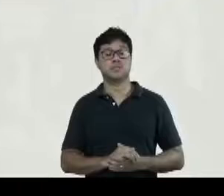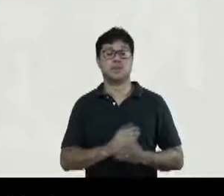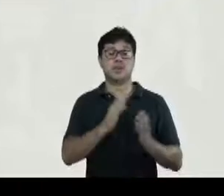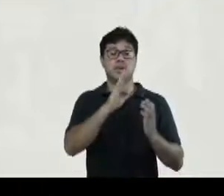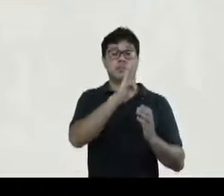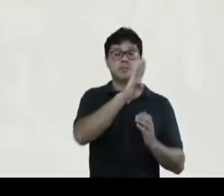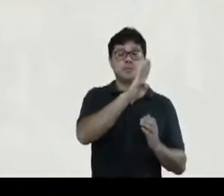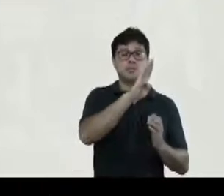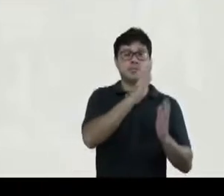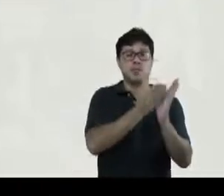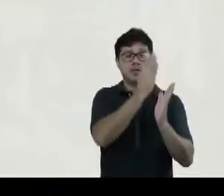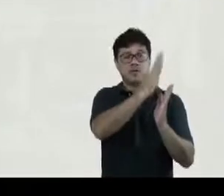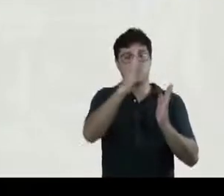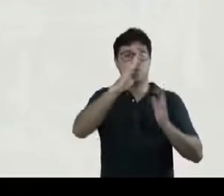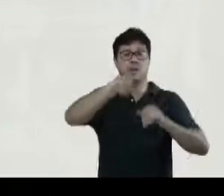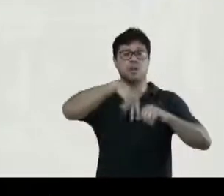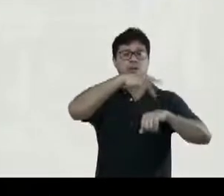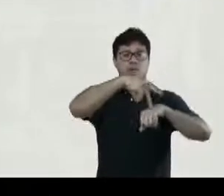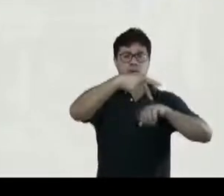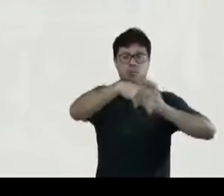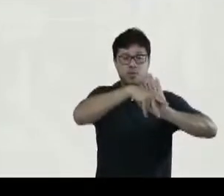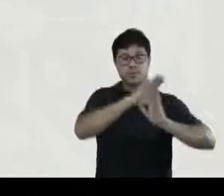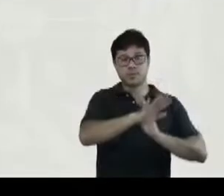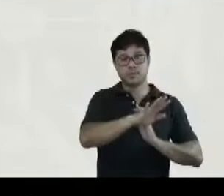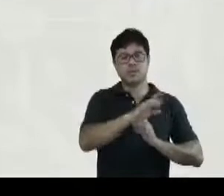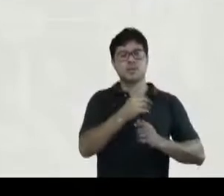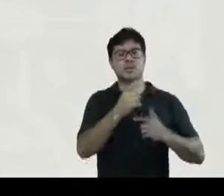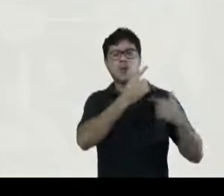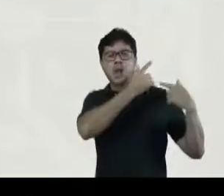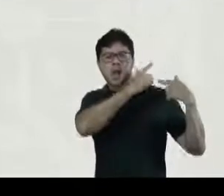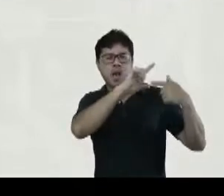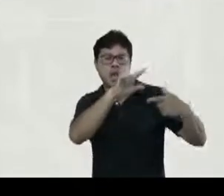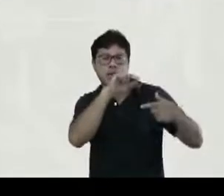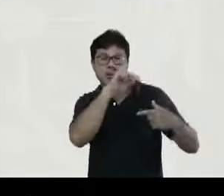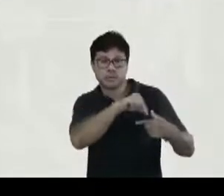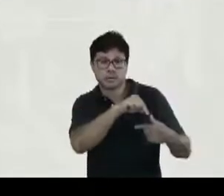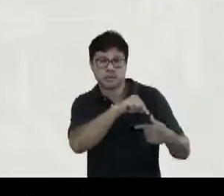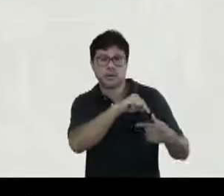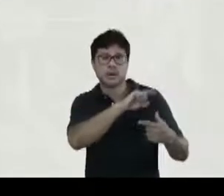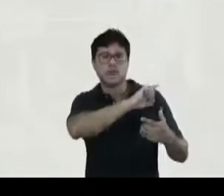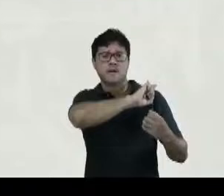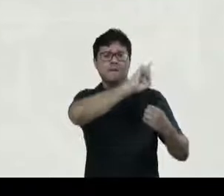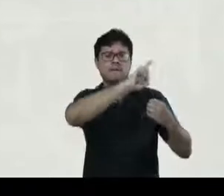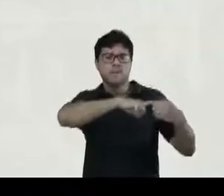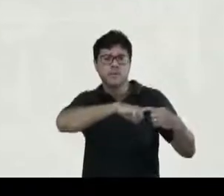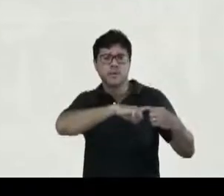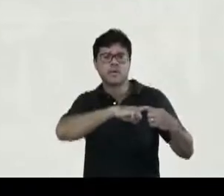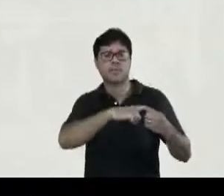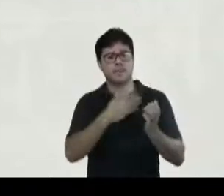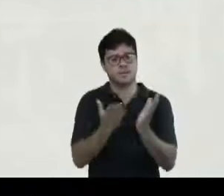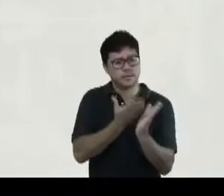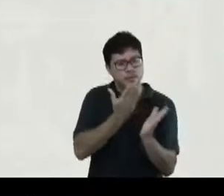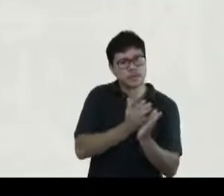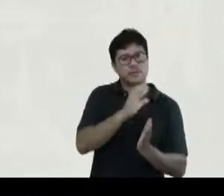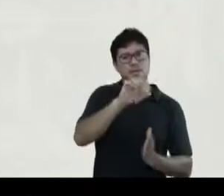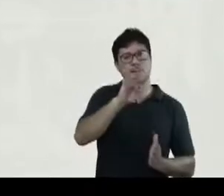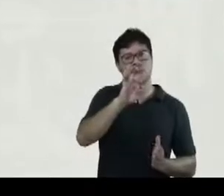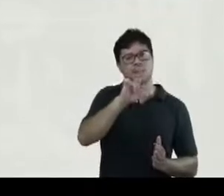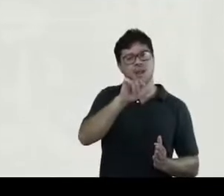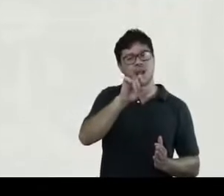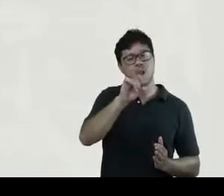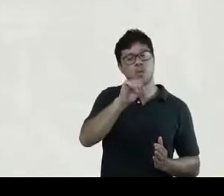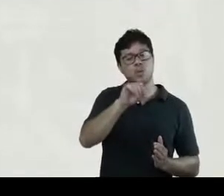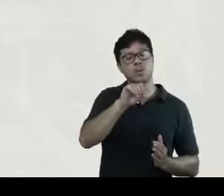eine verlässliche Datenqualität aus, wie sie für die Digital Humanities von großer Bedeutung ist.